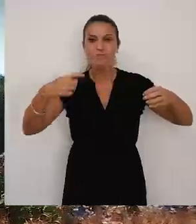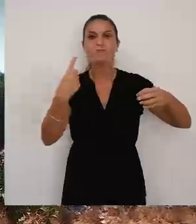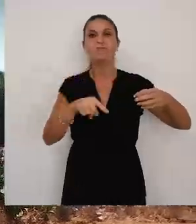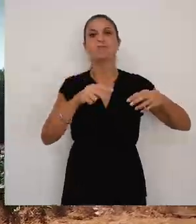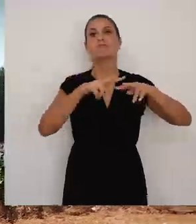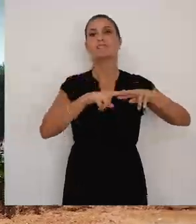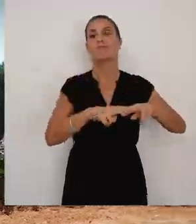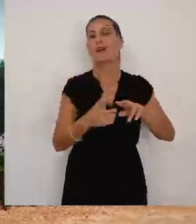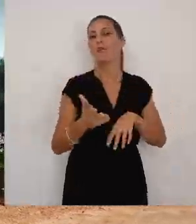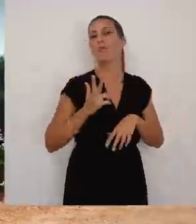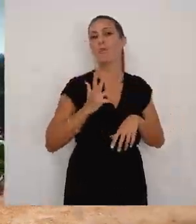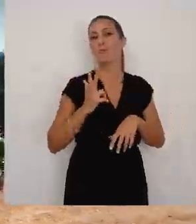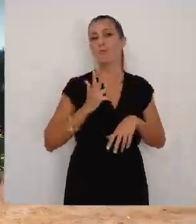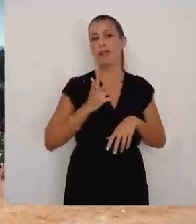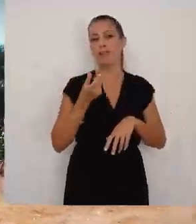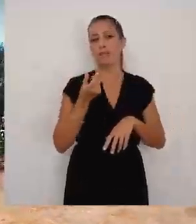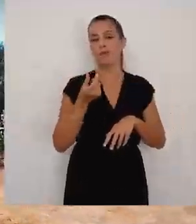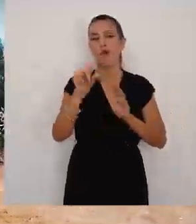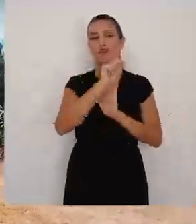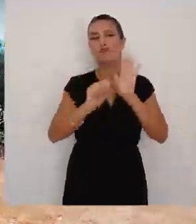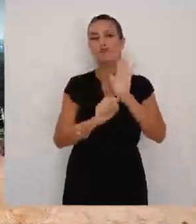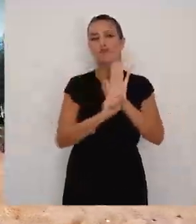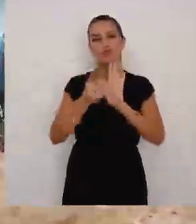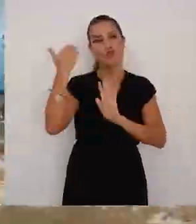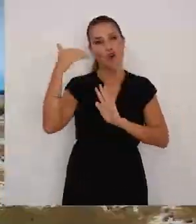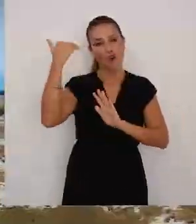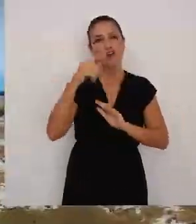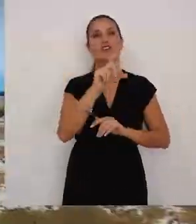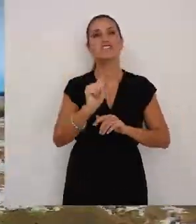patrimonio storico di questa comunità del Salento meridionale.